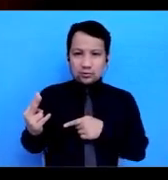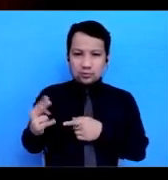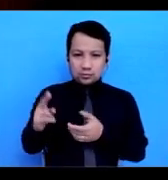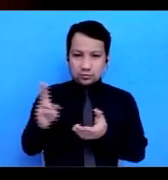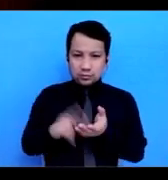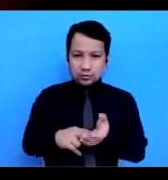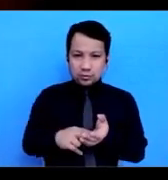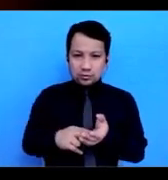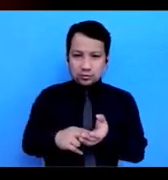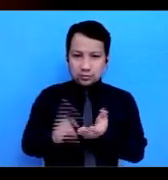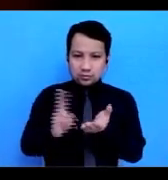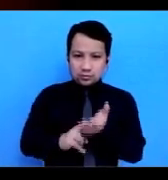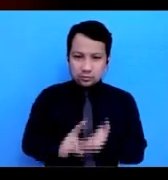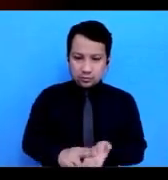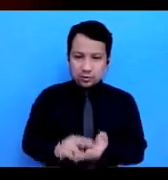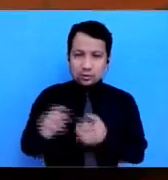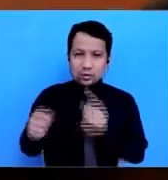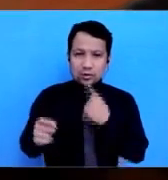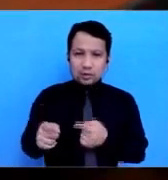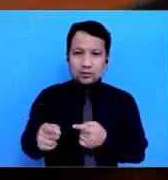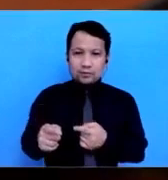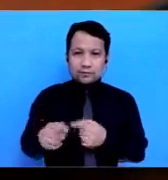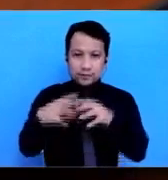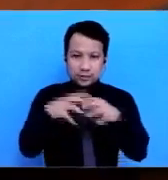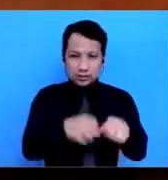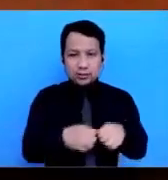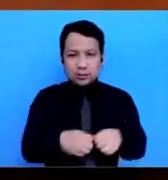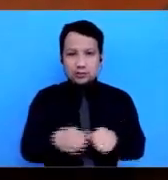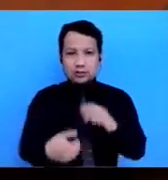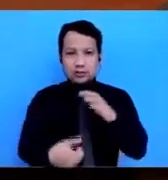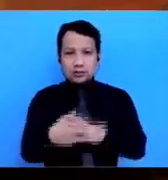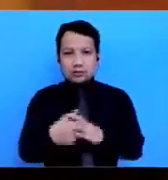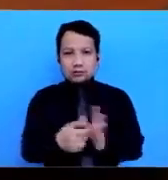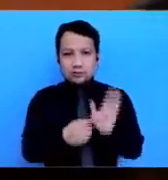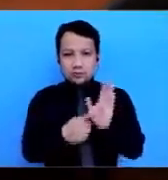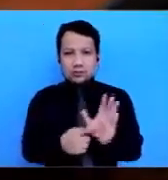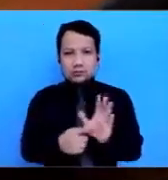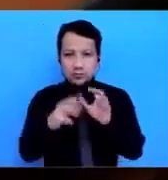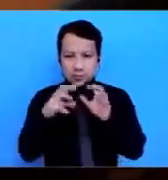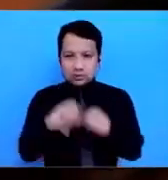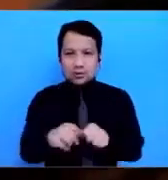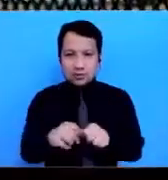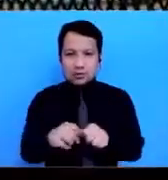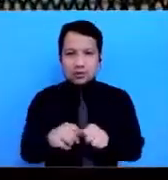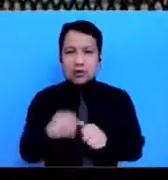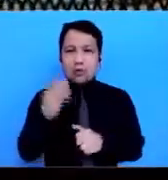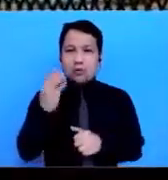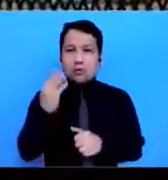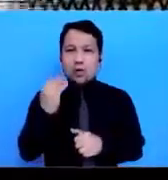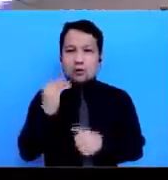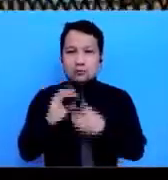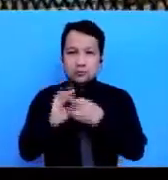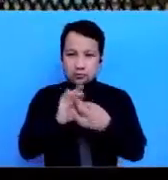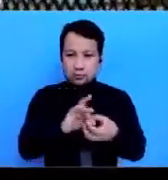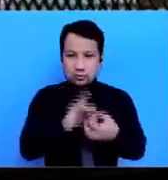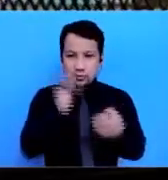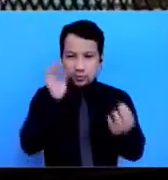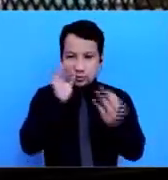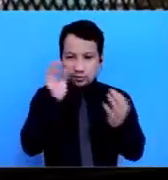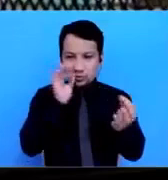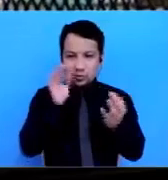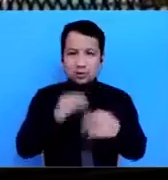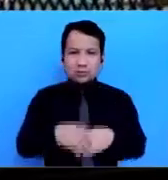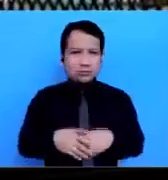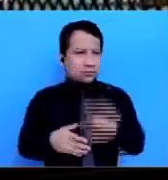mga papilis doon sa naristo. Pinalabas daw na nahuli ang mga sabungero dahil sangkot sila sa iligal na droga, kahit